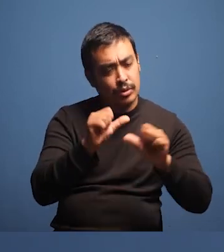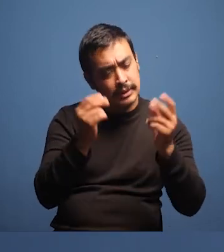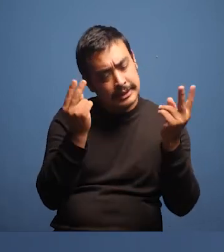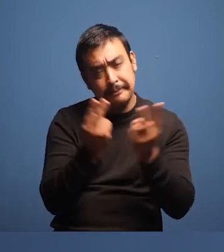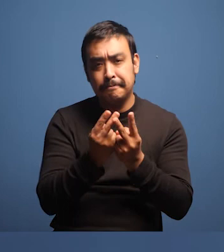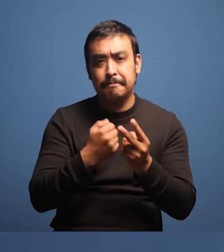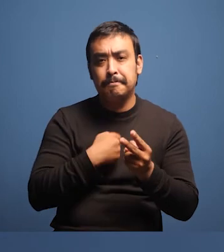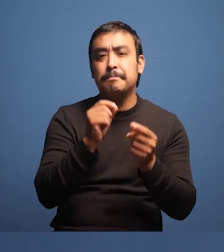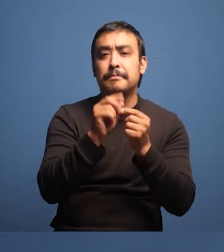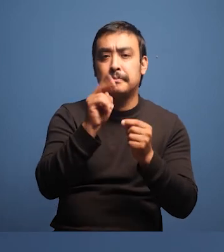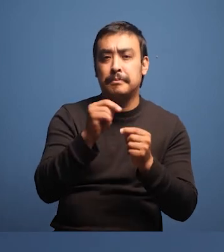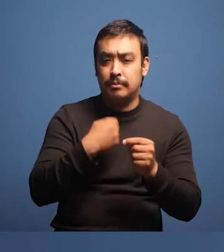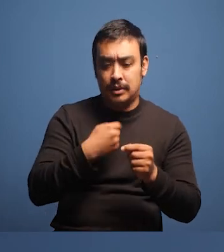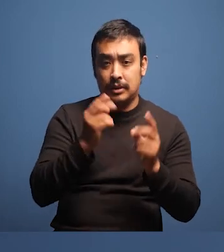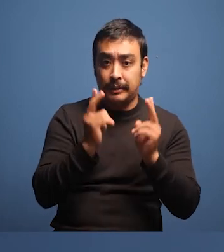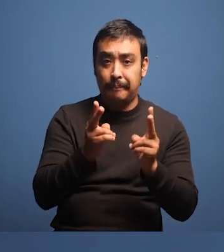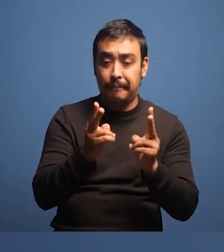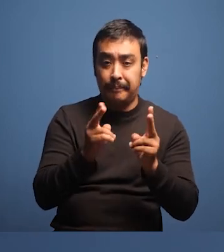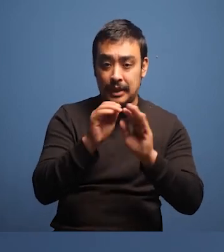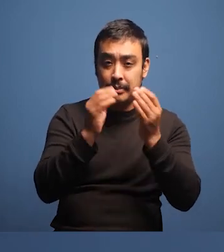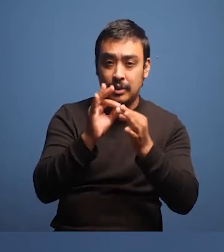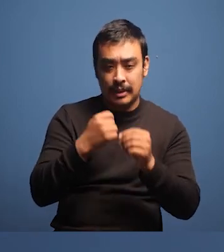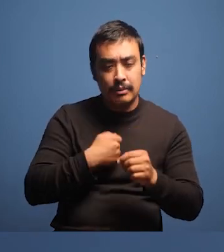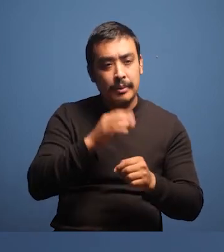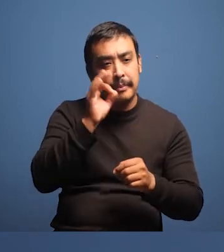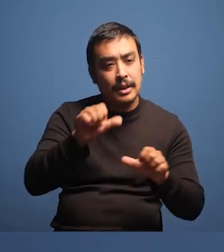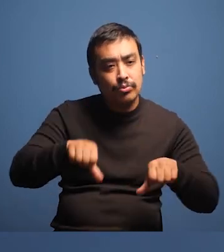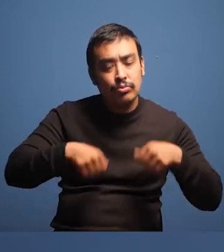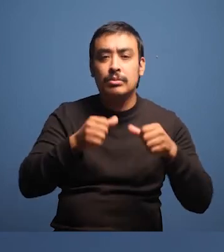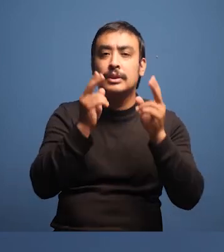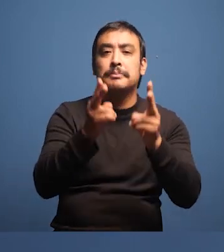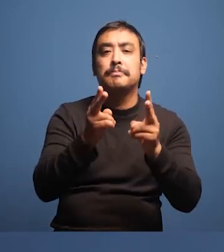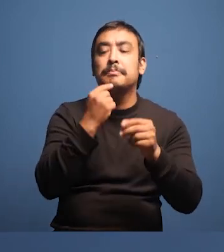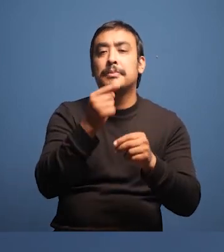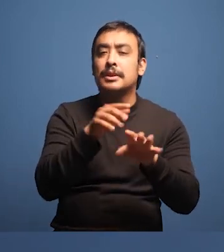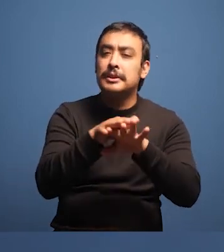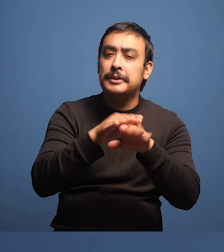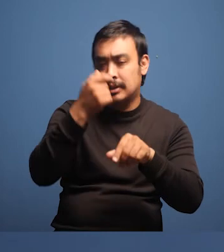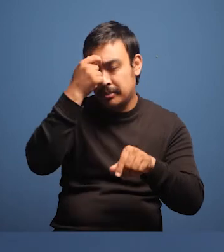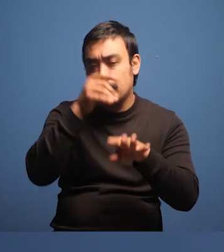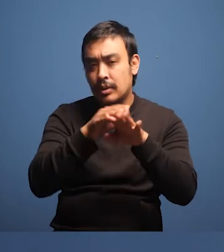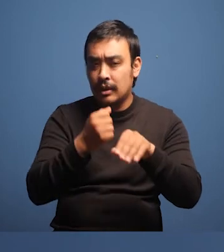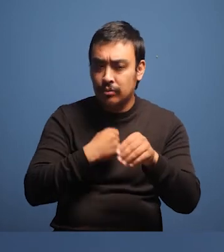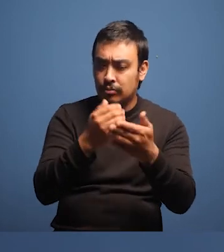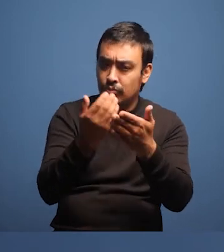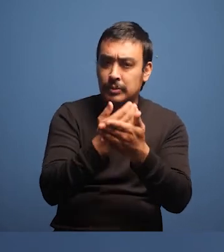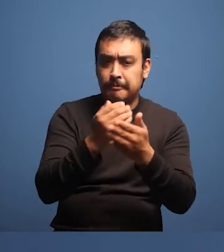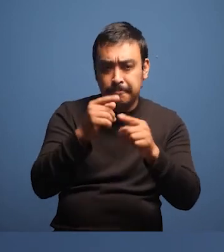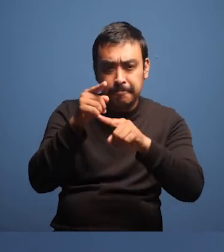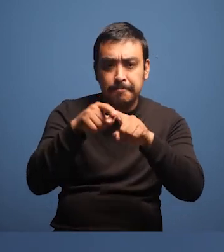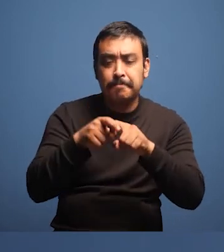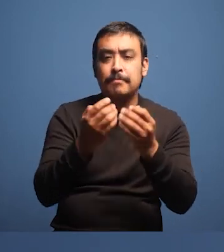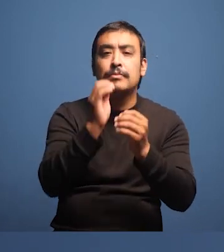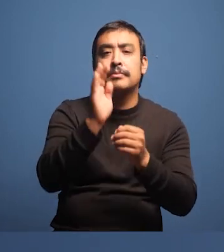हुनु के बी ट्रु के तपाईँ सोसियल मिडिया भए पनि आफ्नो रियल लाइफमा भए पनि त्यस्तो हुनुभयो भने सायद धेरै प्रब्लम्सलाई चाहिँ तपाईँले अभोइड गर्न सक्नुहुन्छ कि। अनि मैले